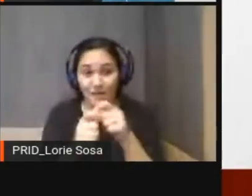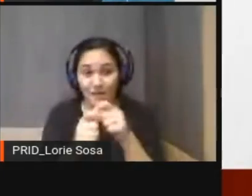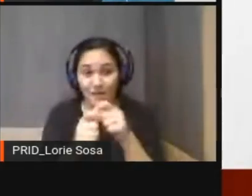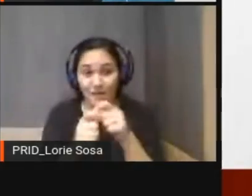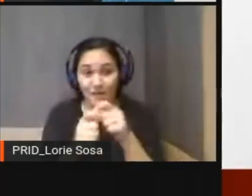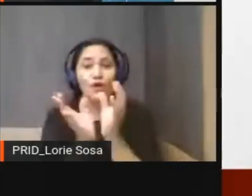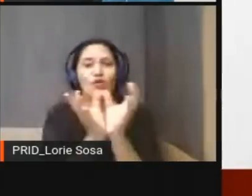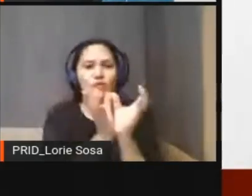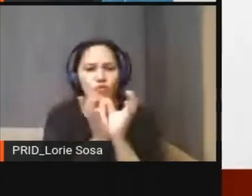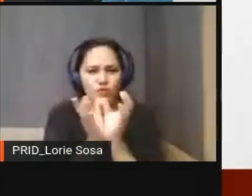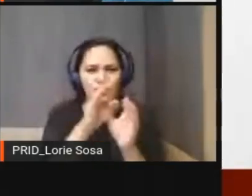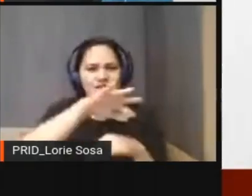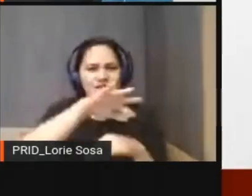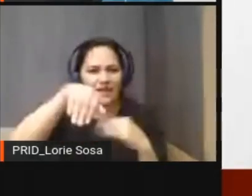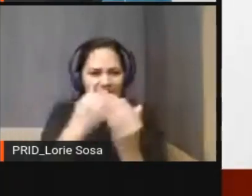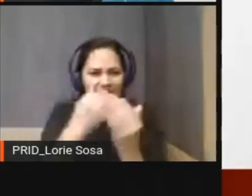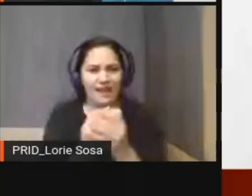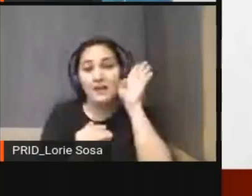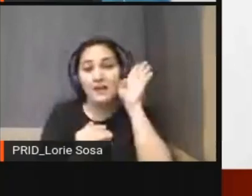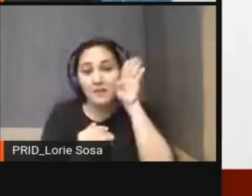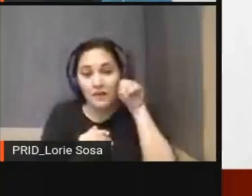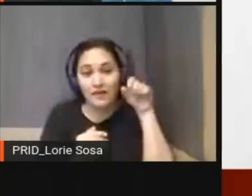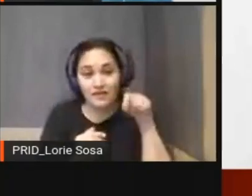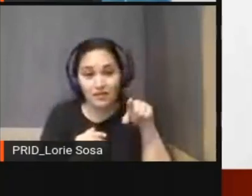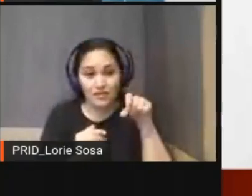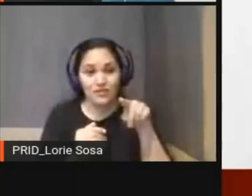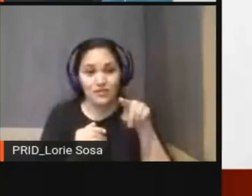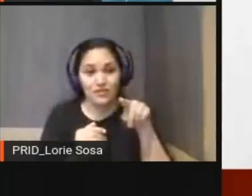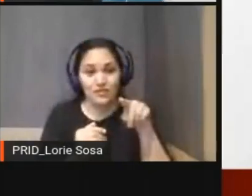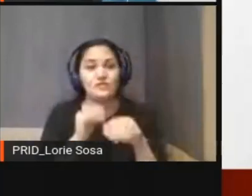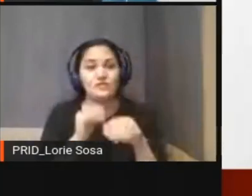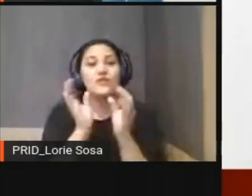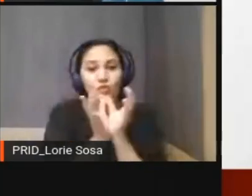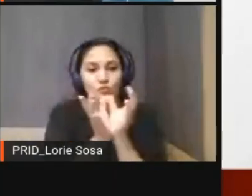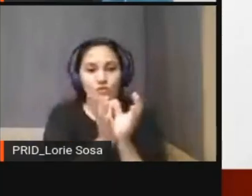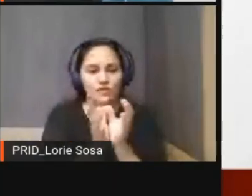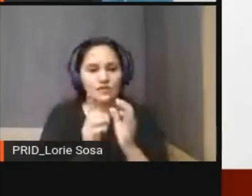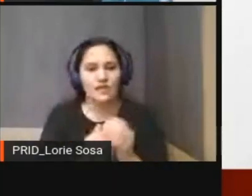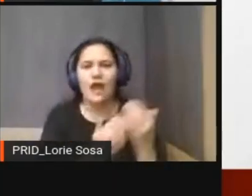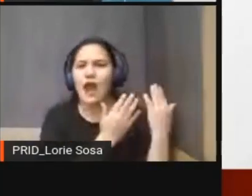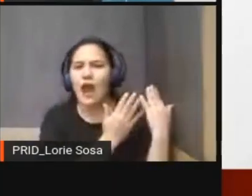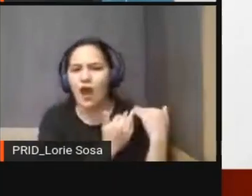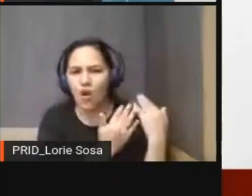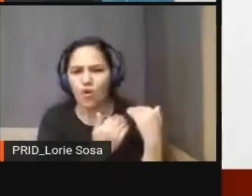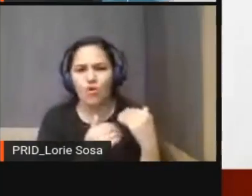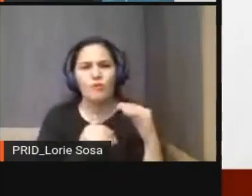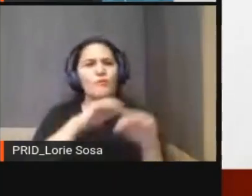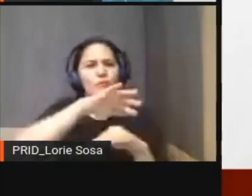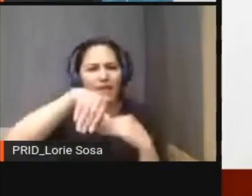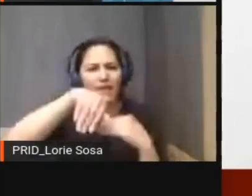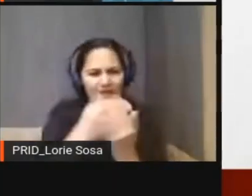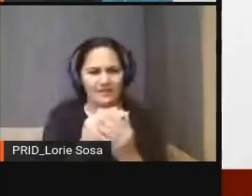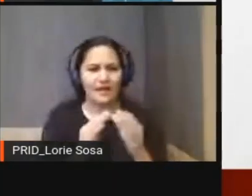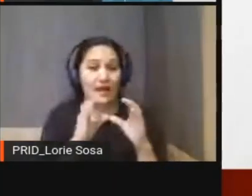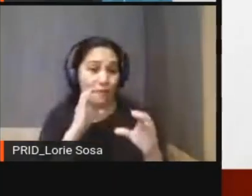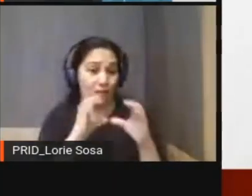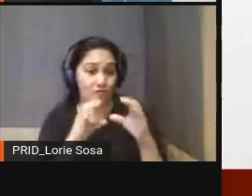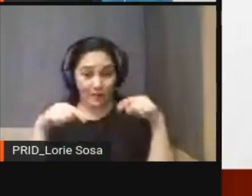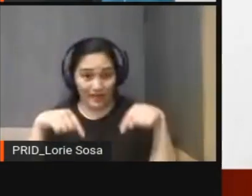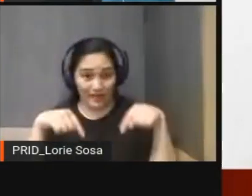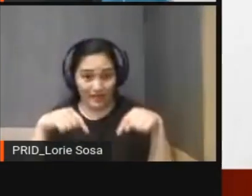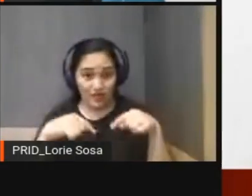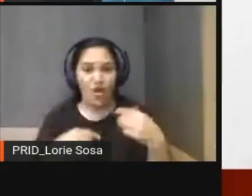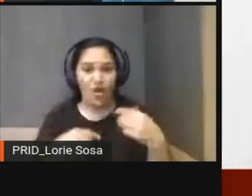mga brothers and sisters sa community. Sana'y kung ano man ang napag-usapan natin dito ay magkaroon ng ripple effect.